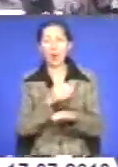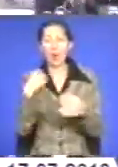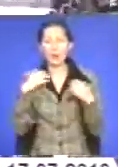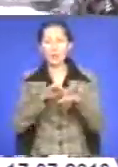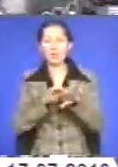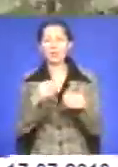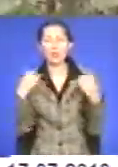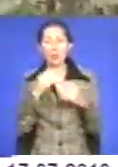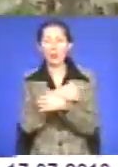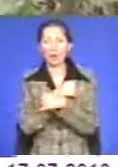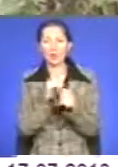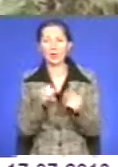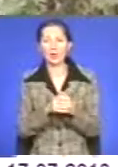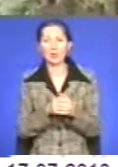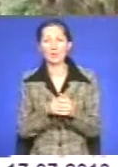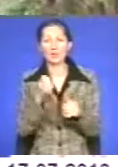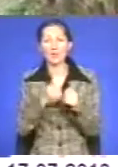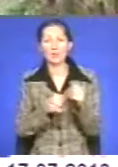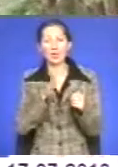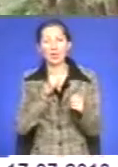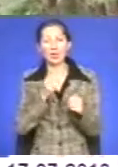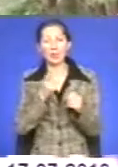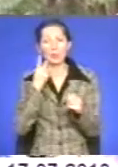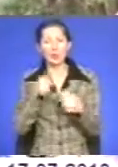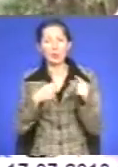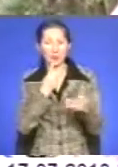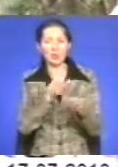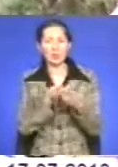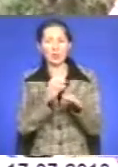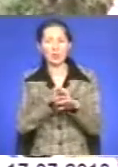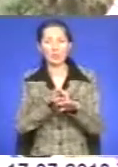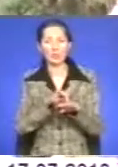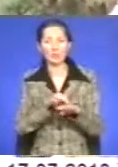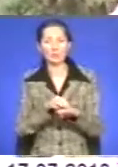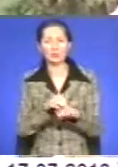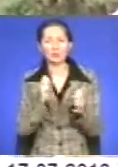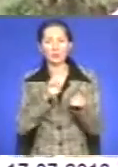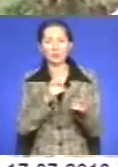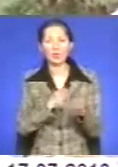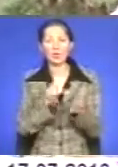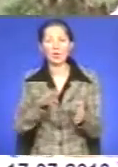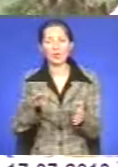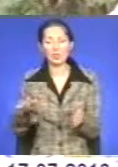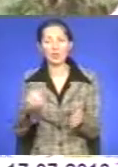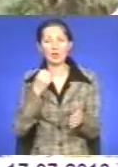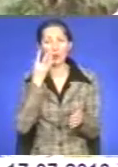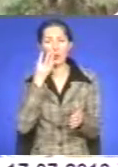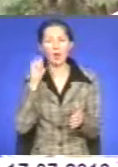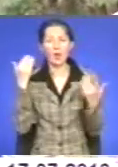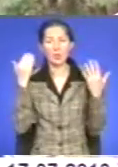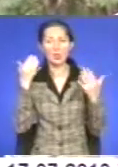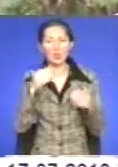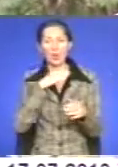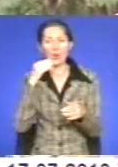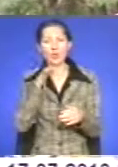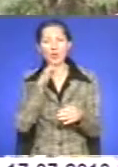часу оглядати його. Групою ризику в першу чергу являються діти, які під час канікул дуже багато часу проводять на природі.